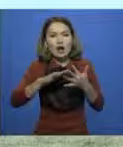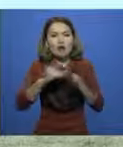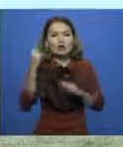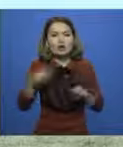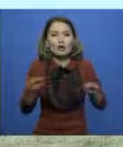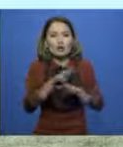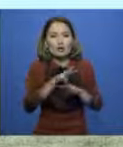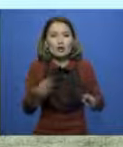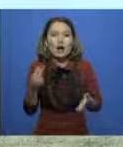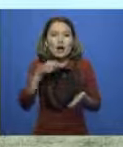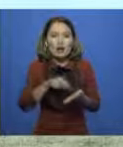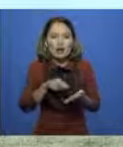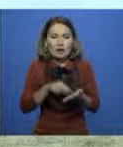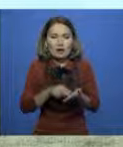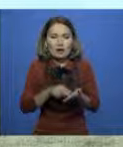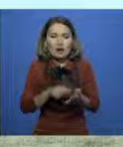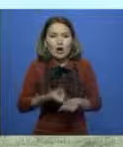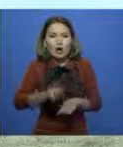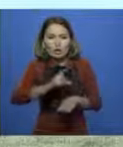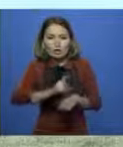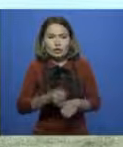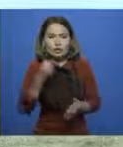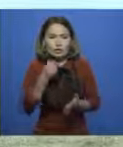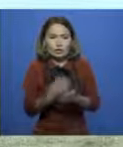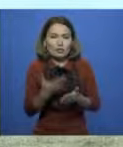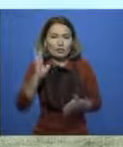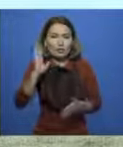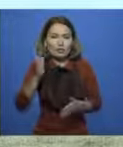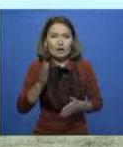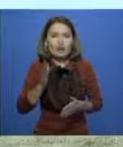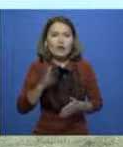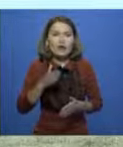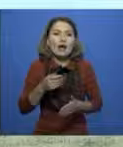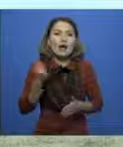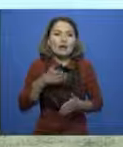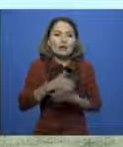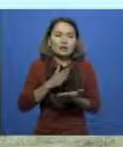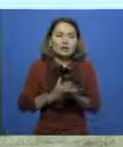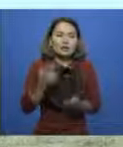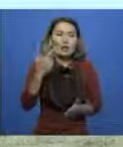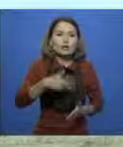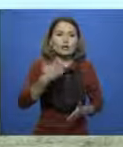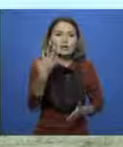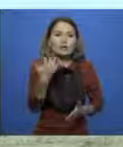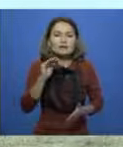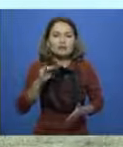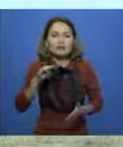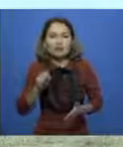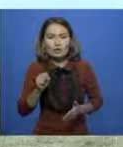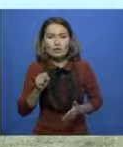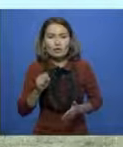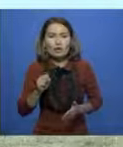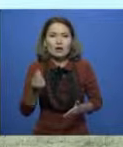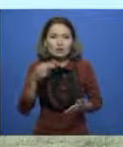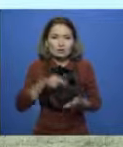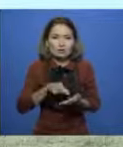министрінің баға жоғары болады деген сөзін місе тұтып отыр. Шамамен бидайдың тоннасы 35 мың теңге маңайында болуға тиіс.